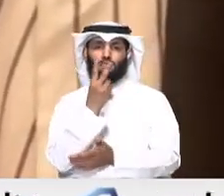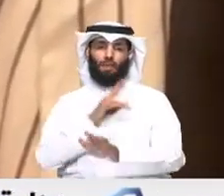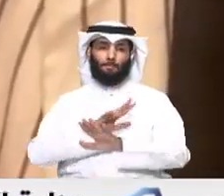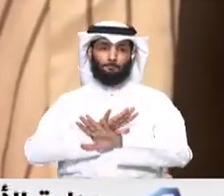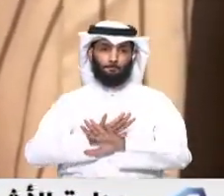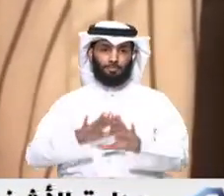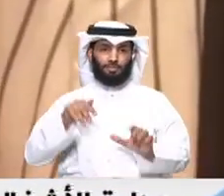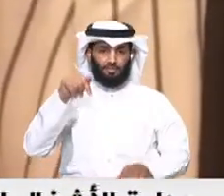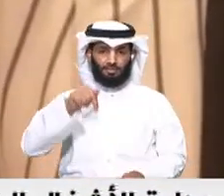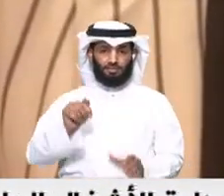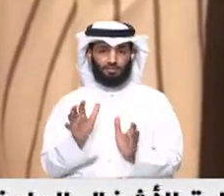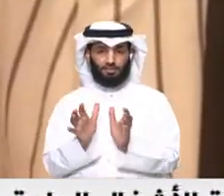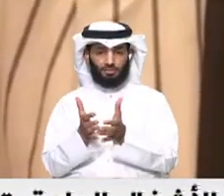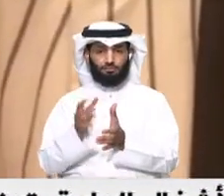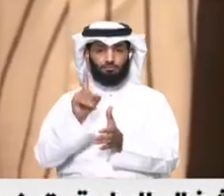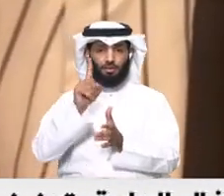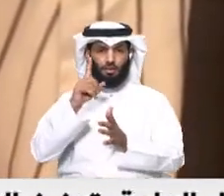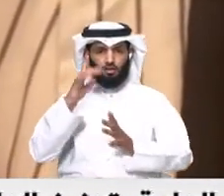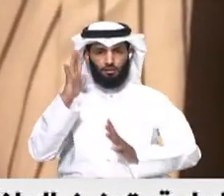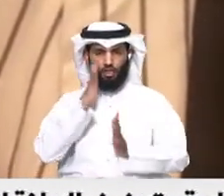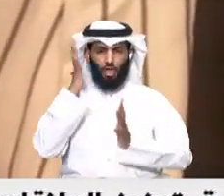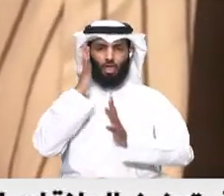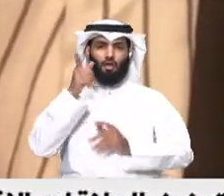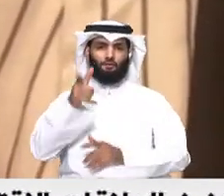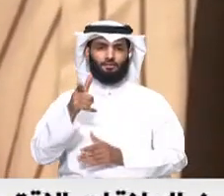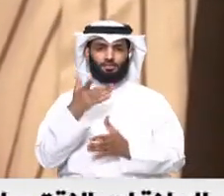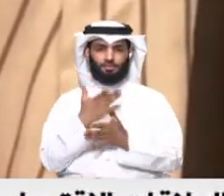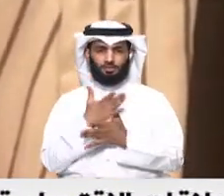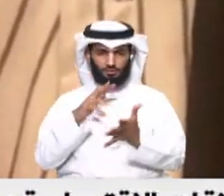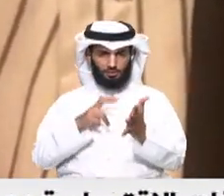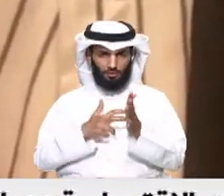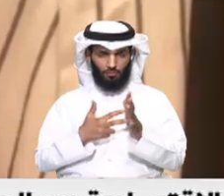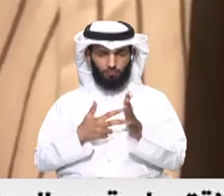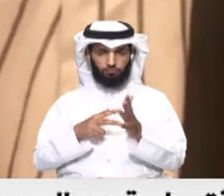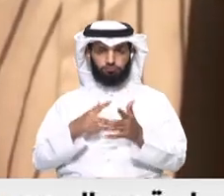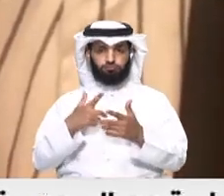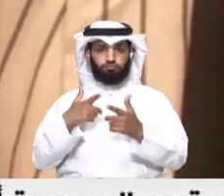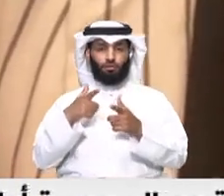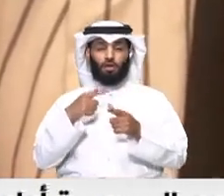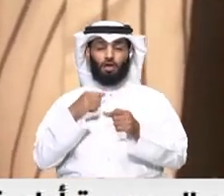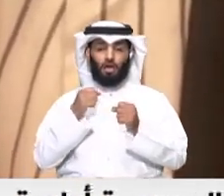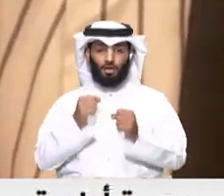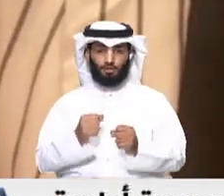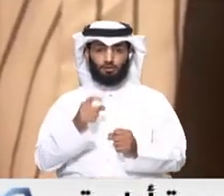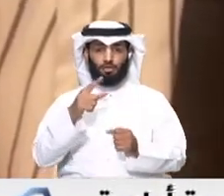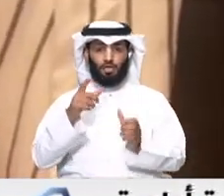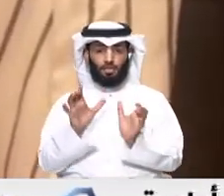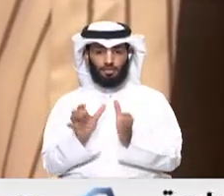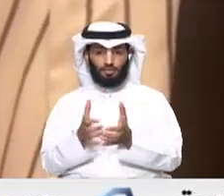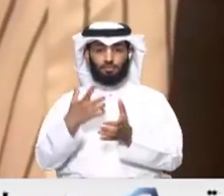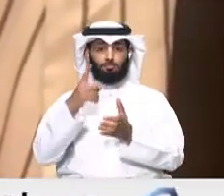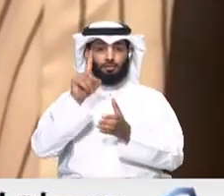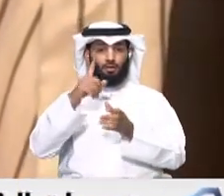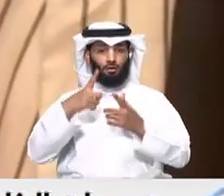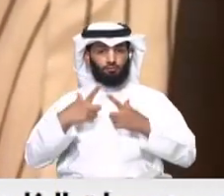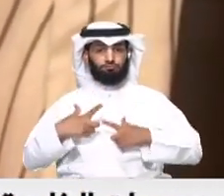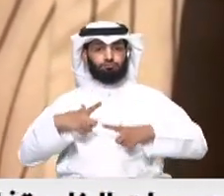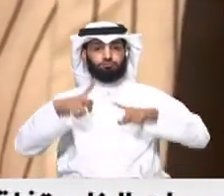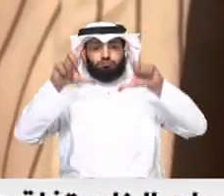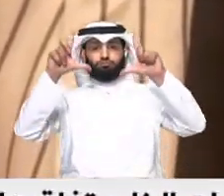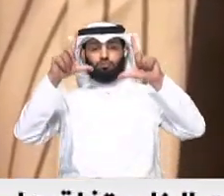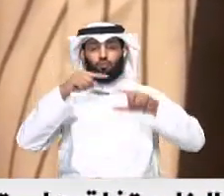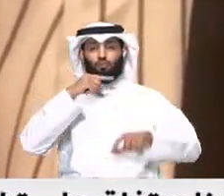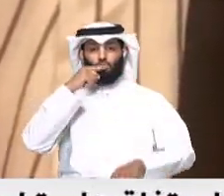الله، ولكن لا نرى إلا بيانات تصدر عن الحزب تتطرق فقط إلى الهجمات الصاروخية التي